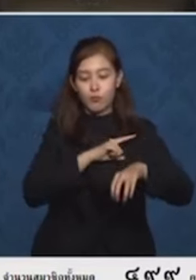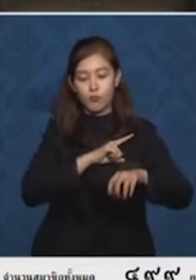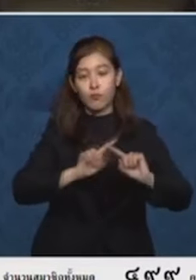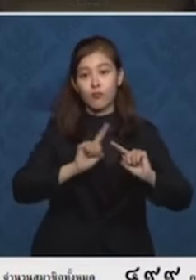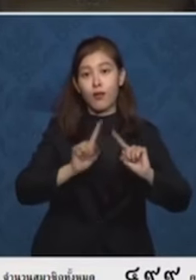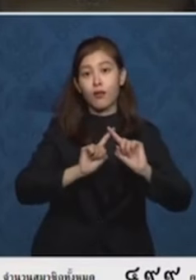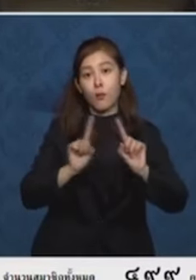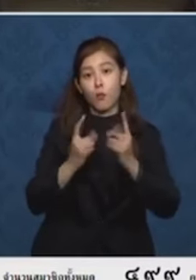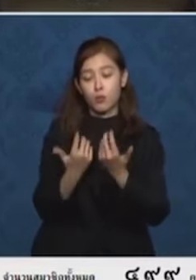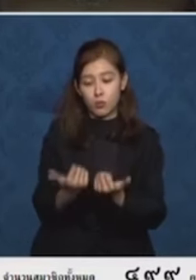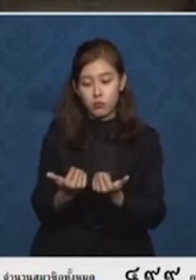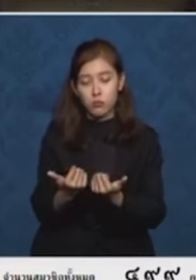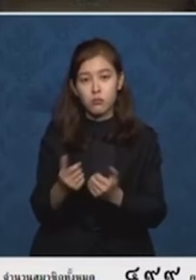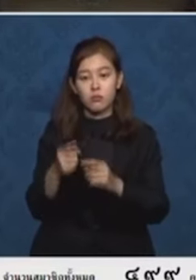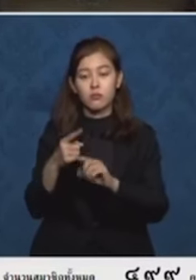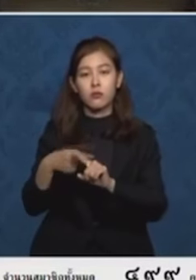70%สุดท้าย